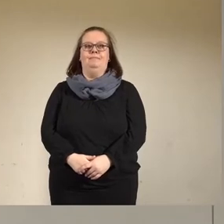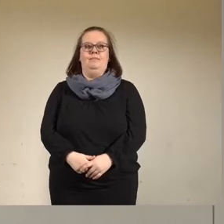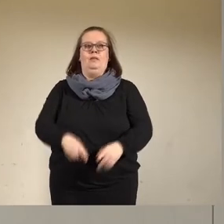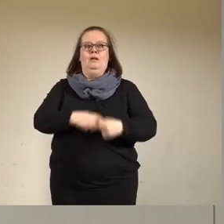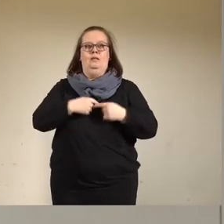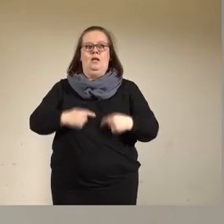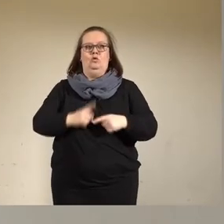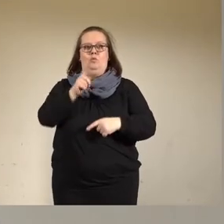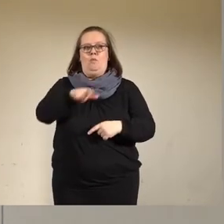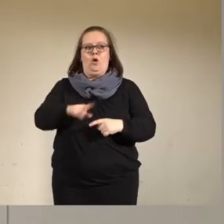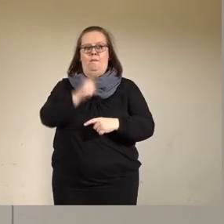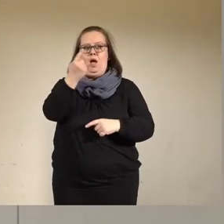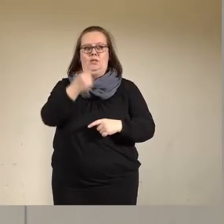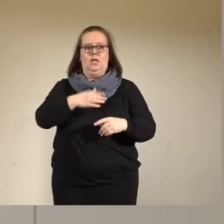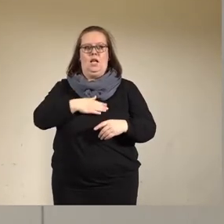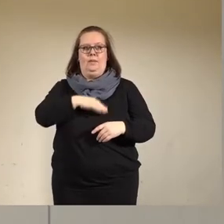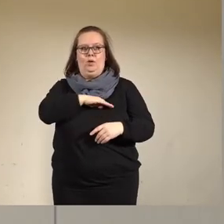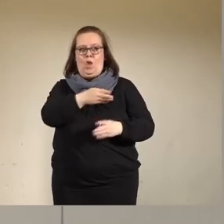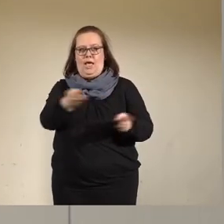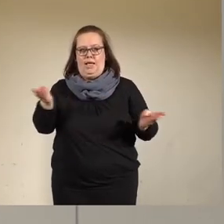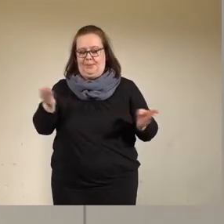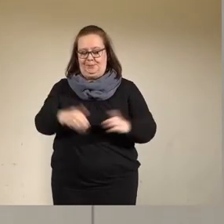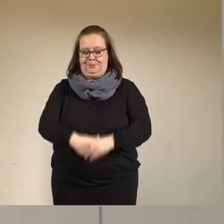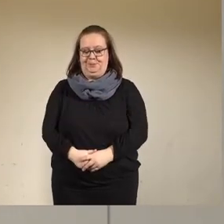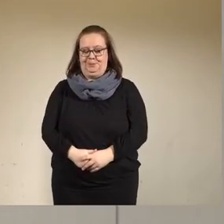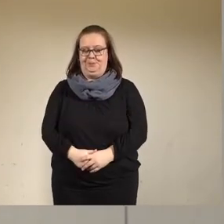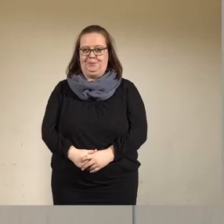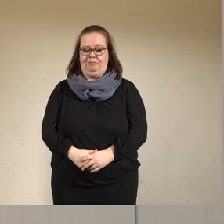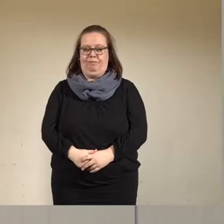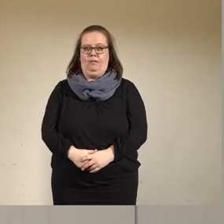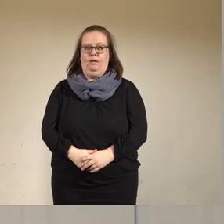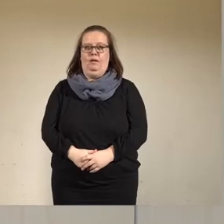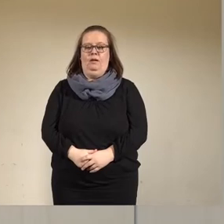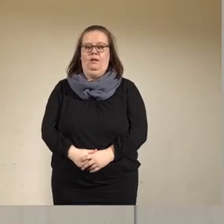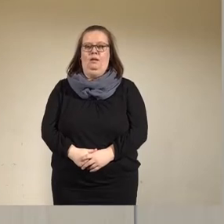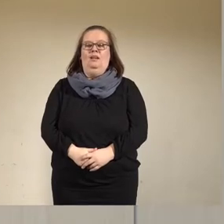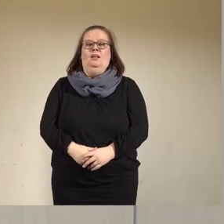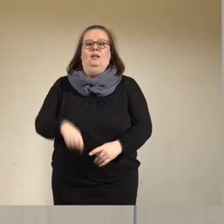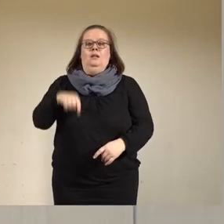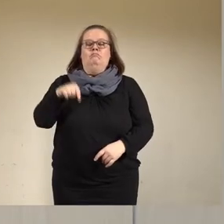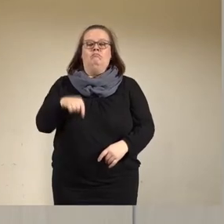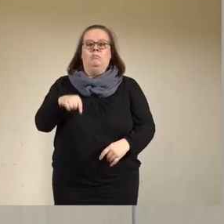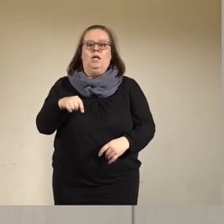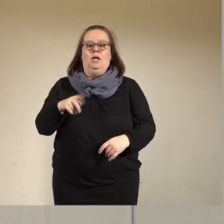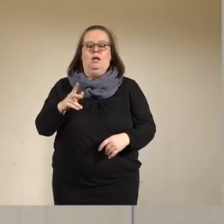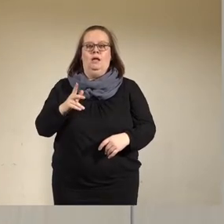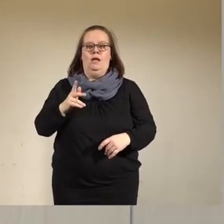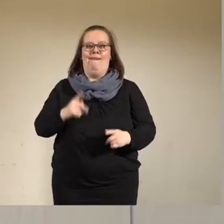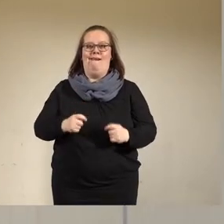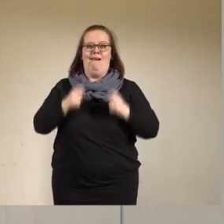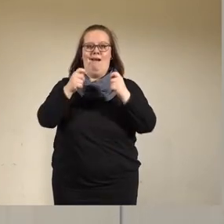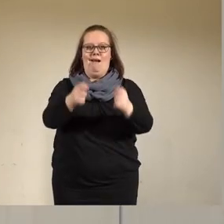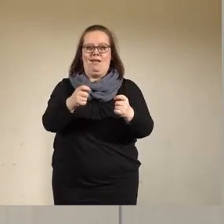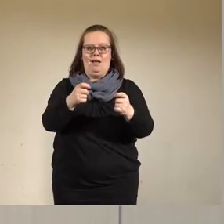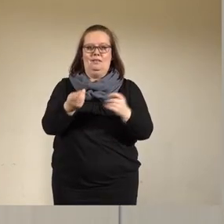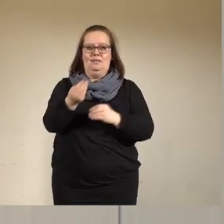Sehr geehrter Herr Oberbürgermeister, liebe Kolleginnen und Kollegen, unseren jetzt Ergänzungsantrag